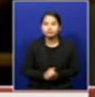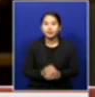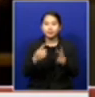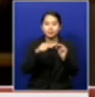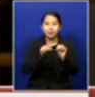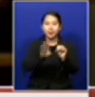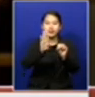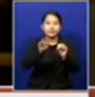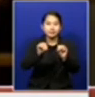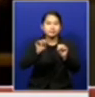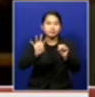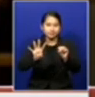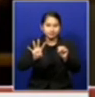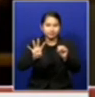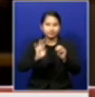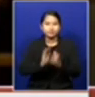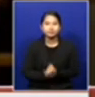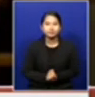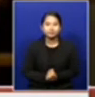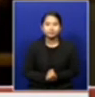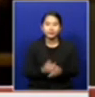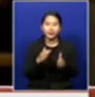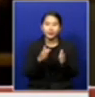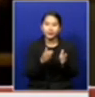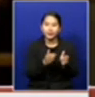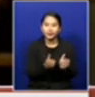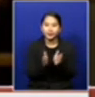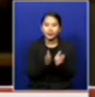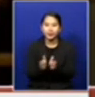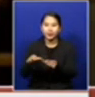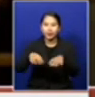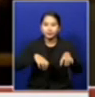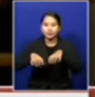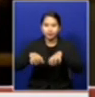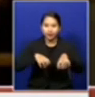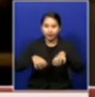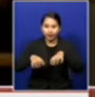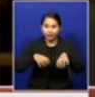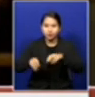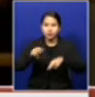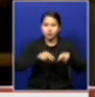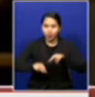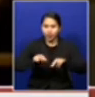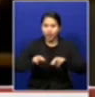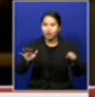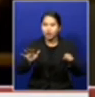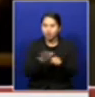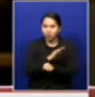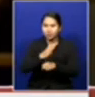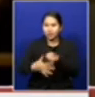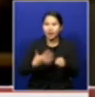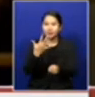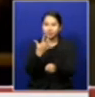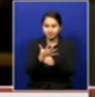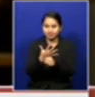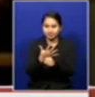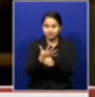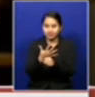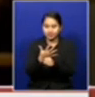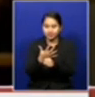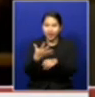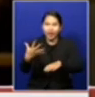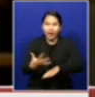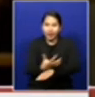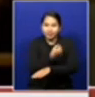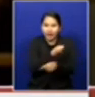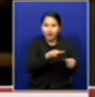44ดำเนินการบริหารประเทศครบ5ปีสืบทอดอำนาจผ่านการเลือกตั้งเป็นนายกรัฐมนตรี